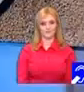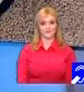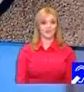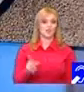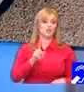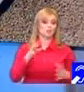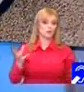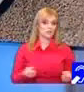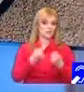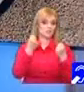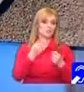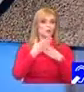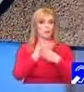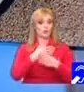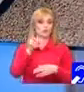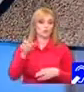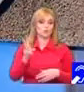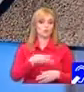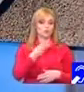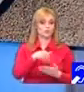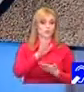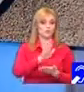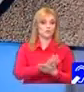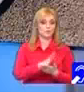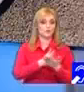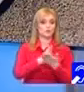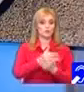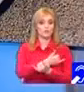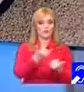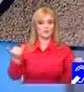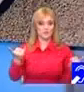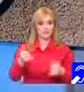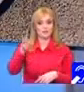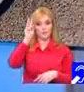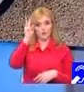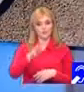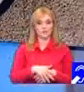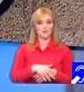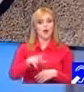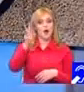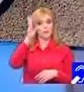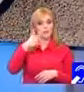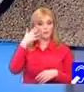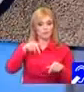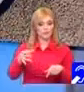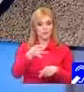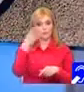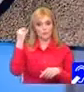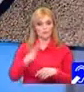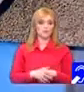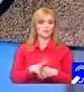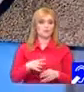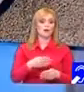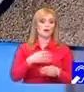Pentru a veni în sprijinul cetățenilor care doresc să se programeze pentru servicii oferite de secția consulară, Ambasada României în Republica Moldova